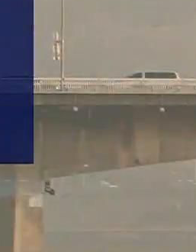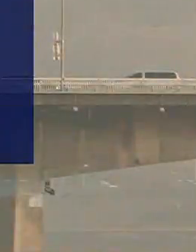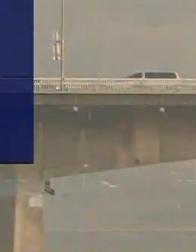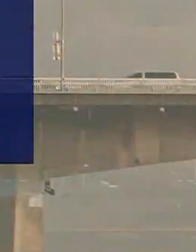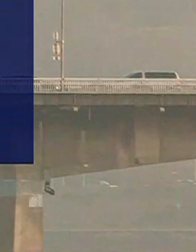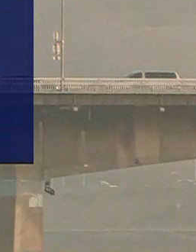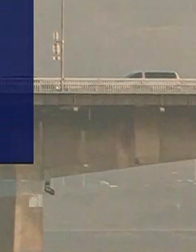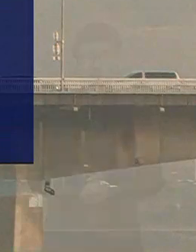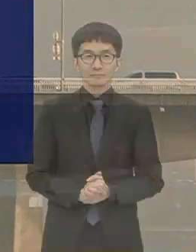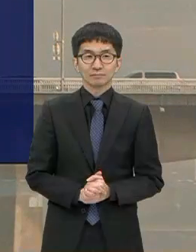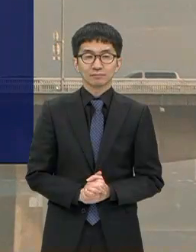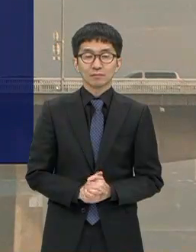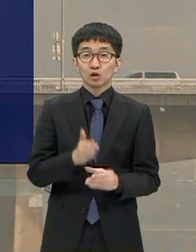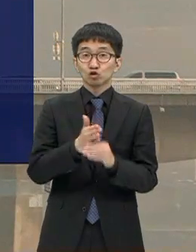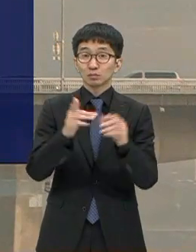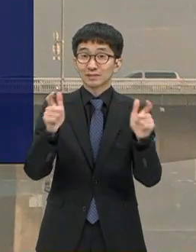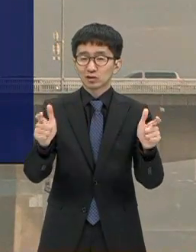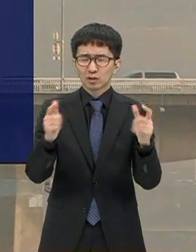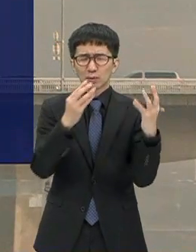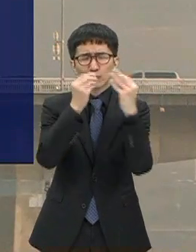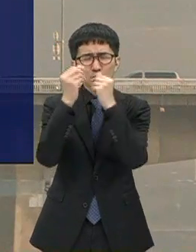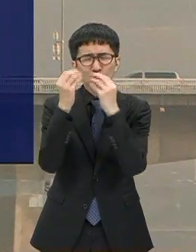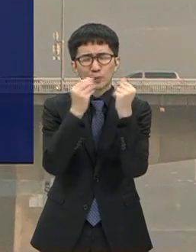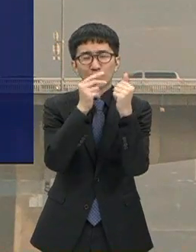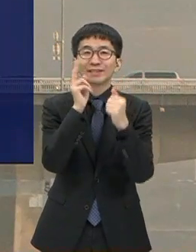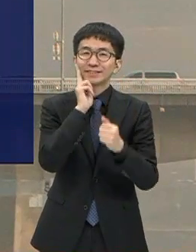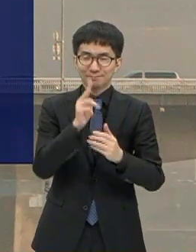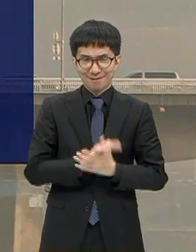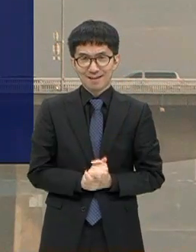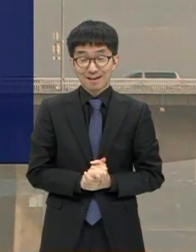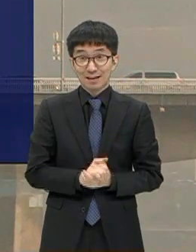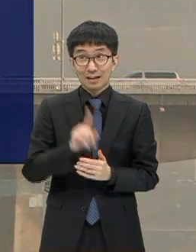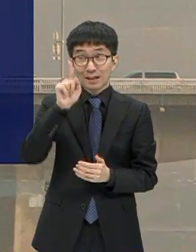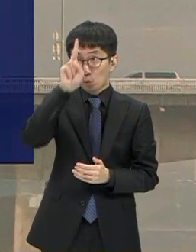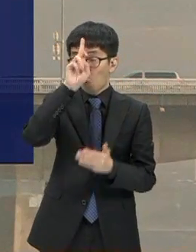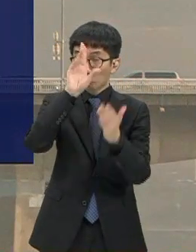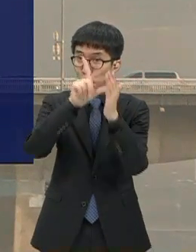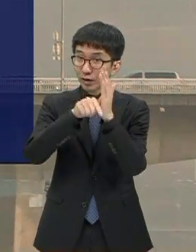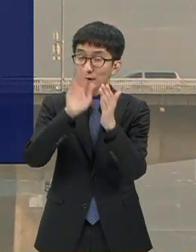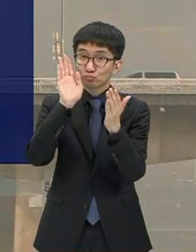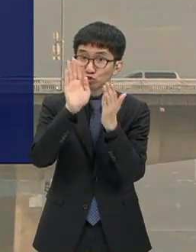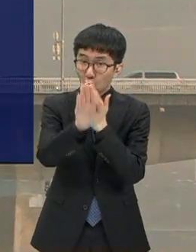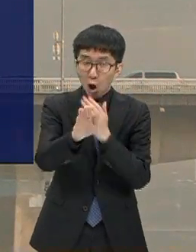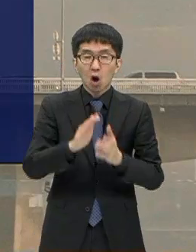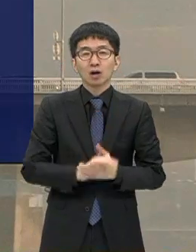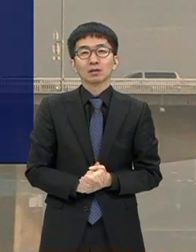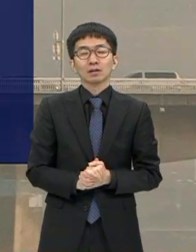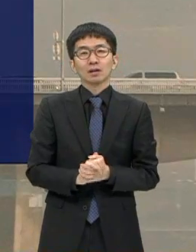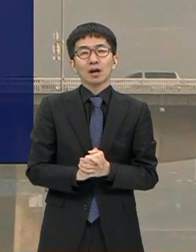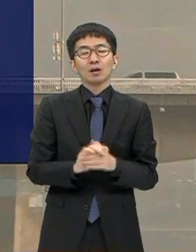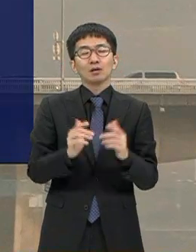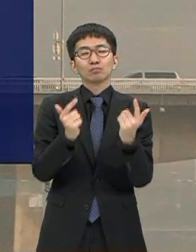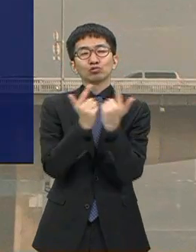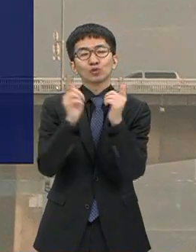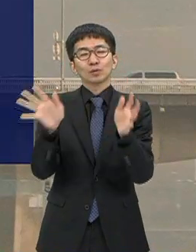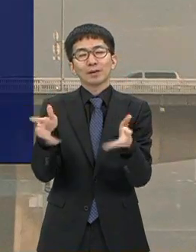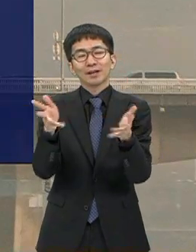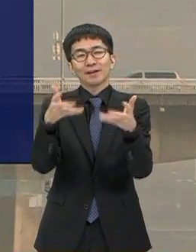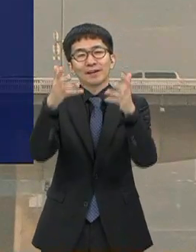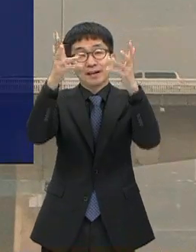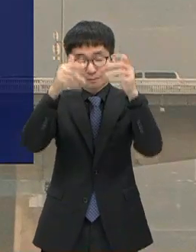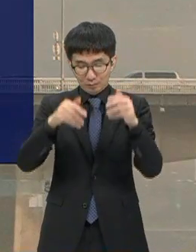지금도 중부지방을 중심으로 뿌연 먼지가 쌓여 있습니다. 다행히 내일 오후부터는 바람이 북쪽으로 방향을 틀면서 남쪽으로